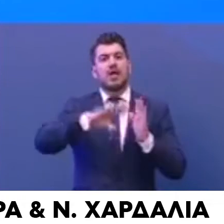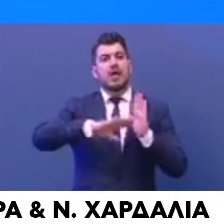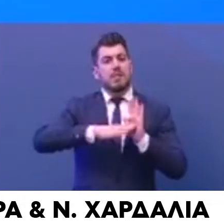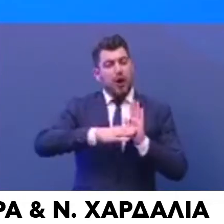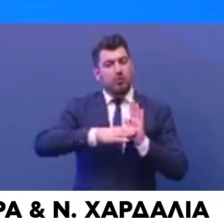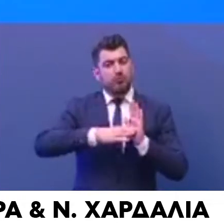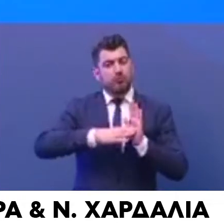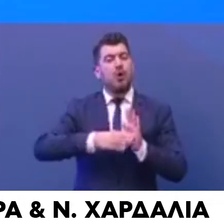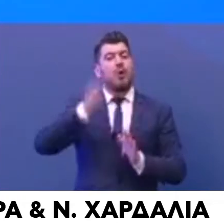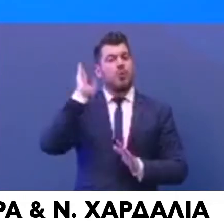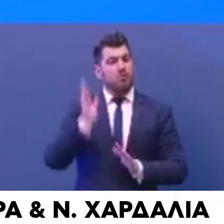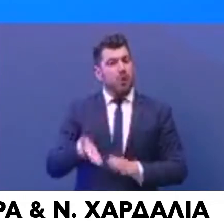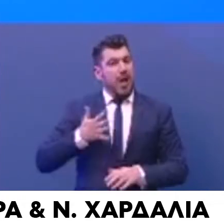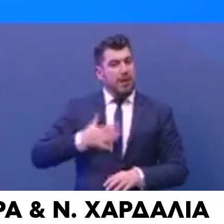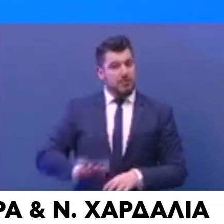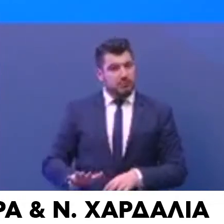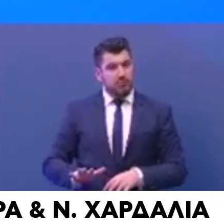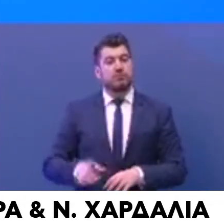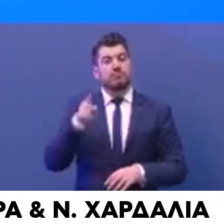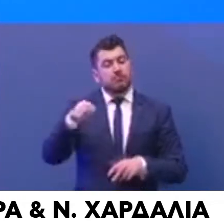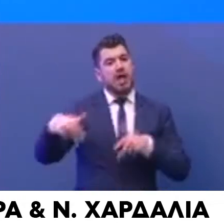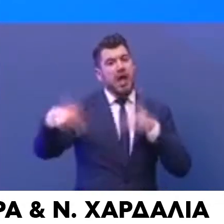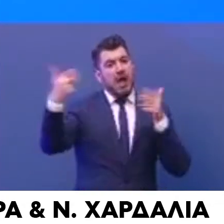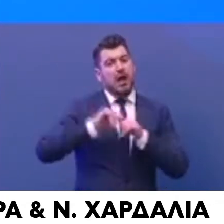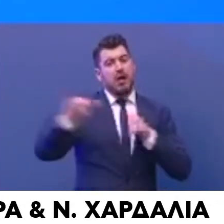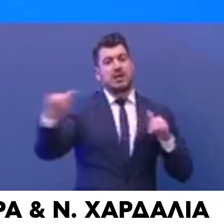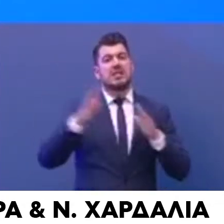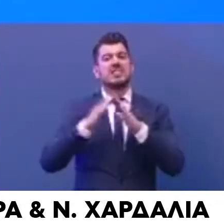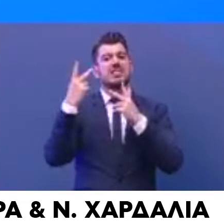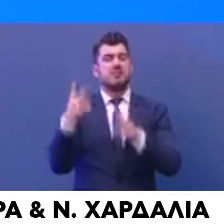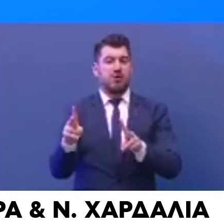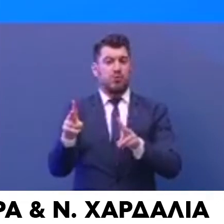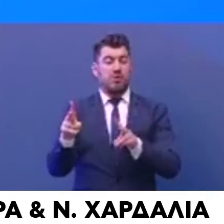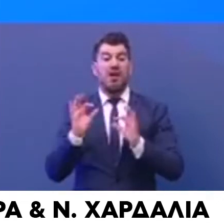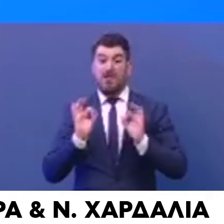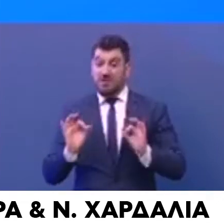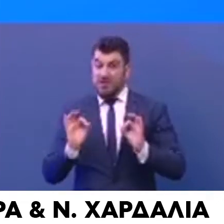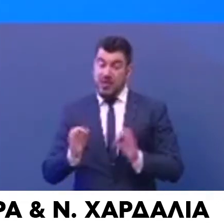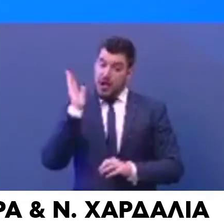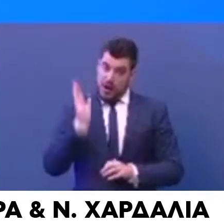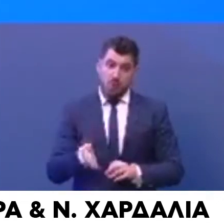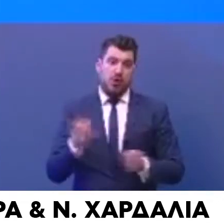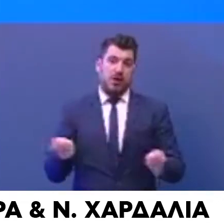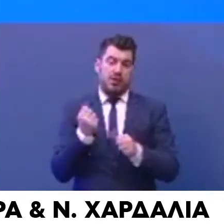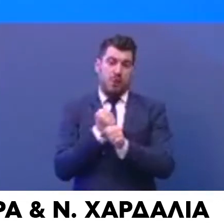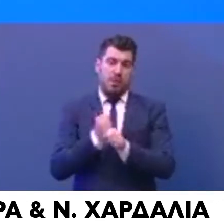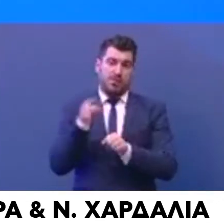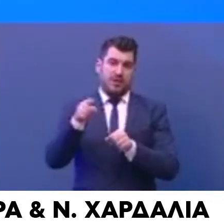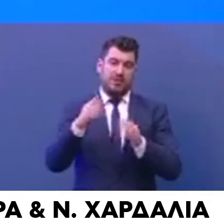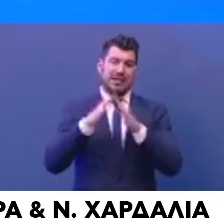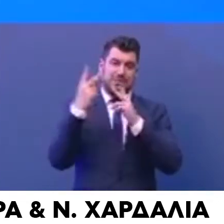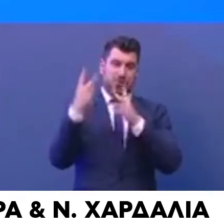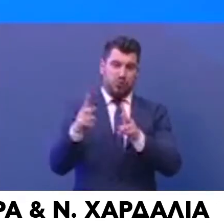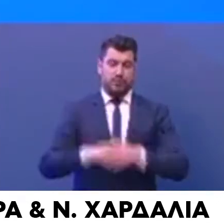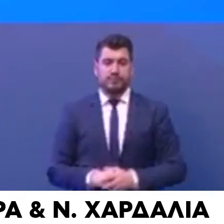εργαζόμενο θα πραγματοποιείται με το σύστημα της εξαποστάσεως εργασίας, εφόσον αυτό είναι εφικτό. Δυνατότητα